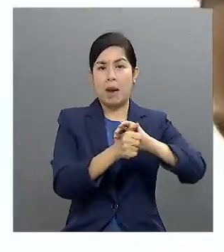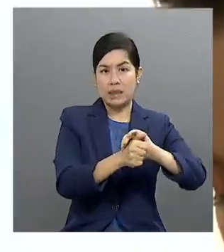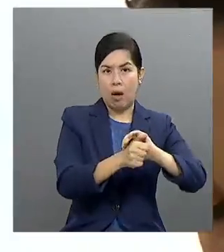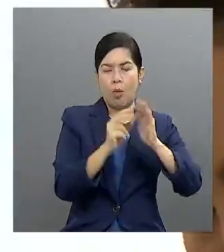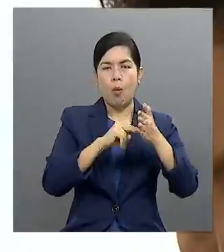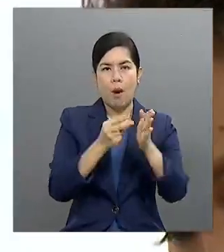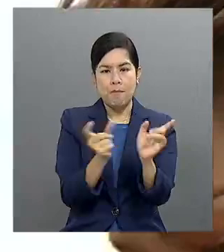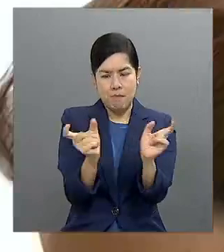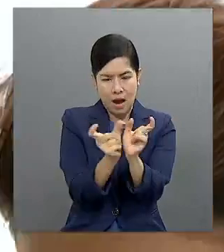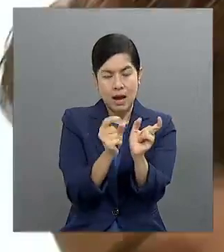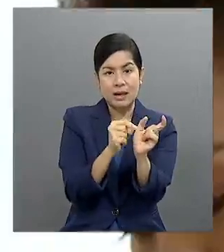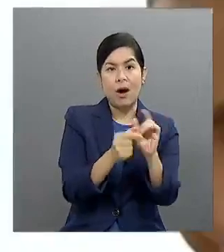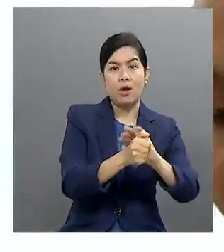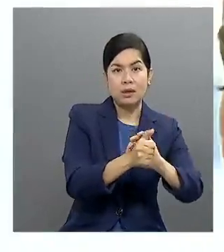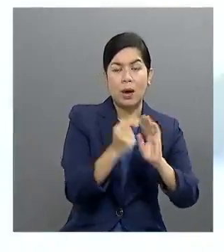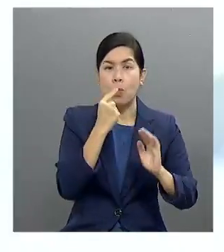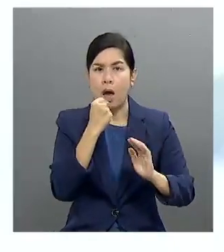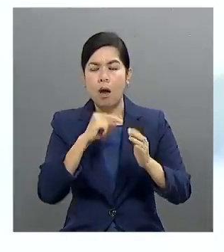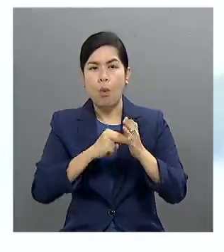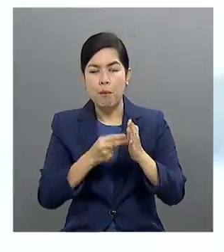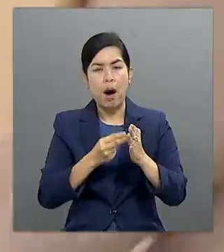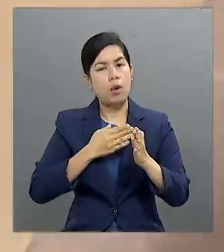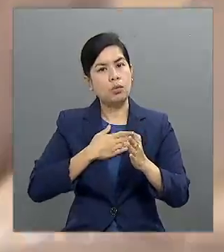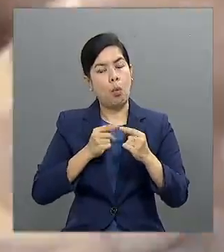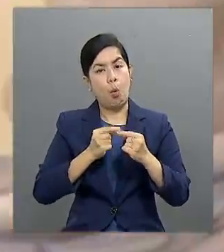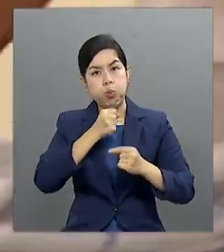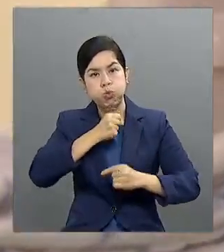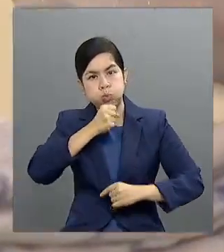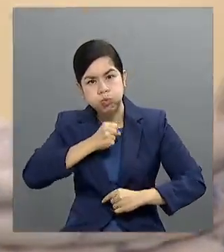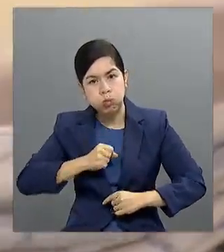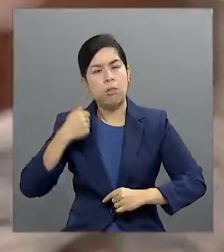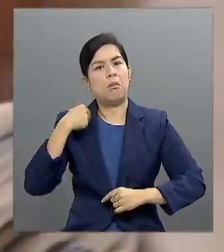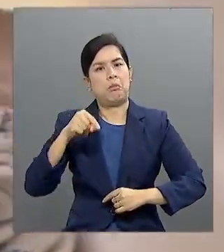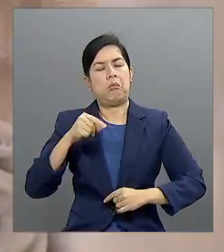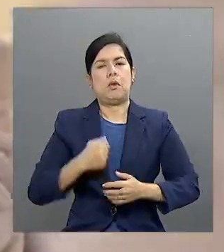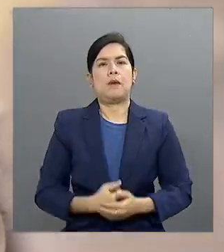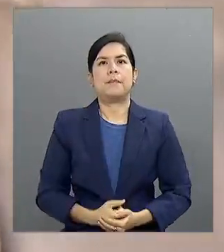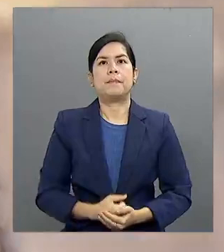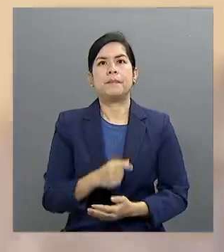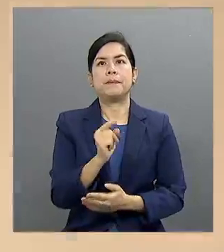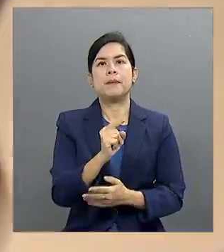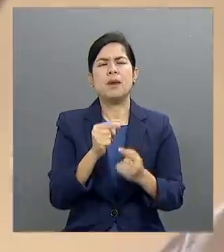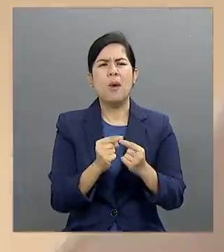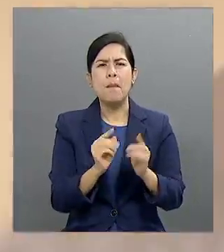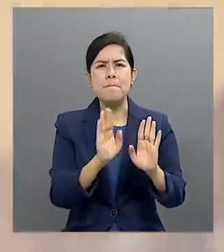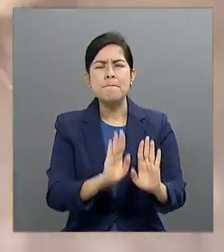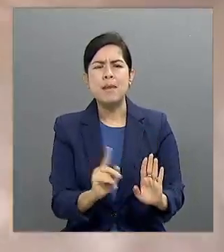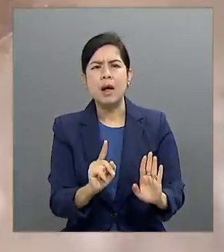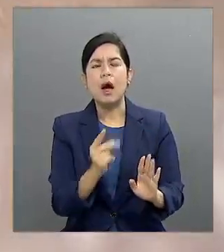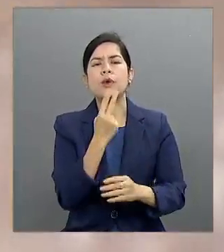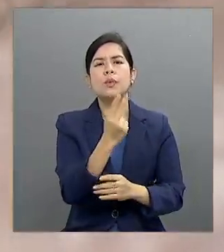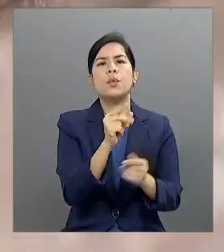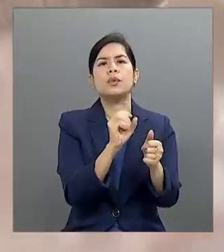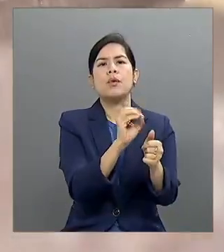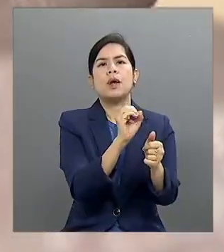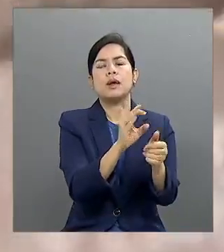มายถึงความอายุยืน เป็นขนมมงคล ใช่ค่ะ นะฮะรสชาติมันจะเป็นยังไงก็ไม่รู้เอาวิธีทำก่อนผมเนี่ยแหมประกาศ เห็นแล้ว